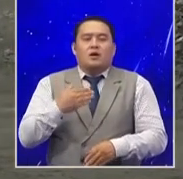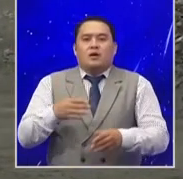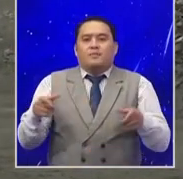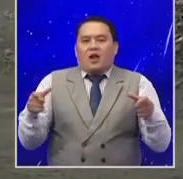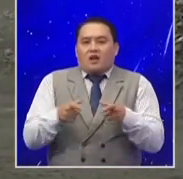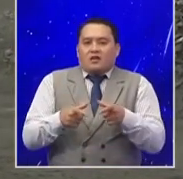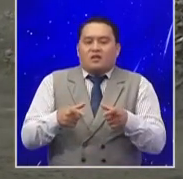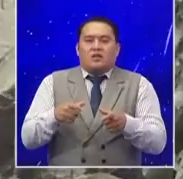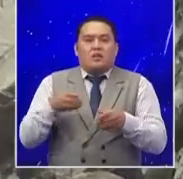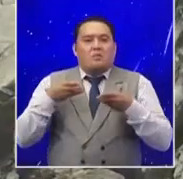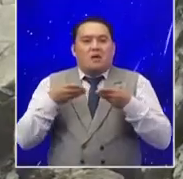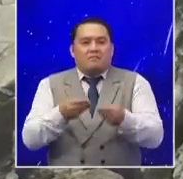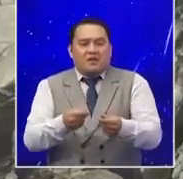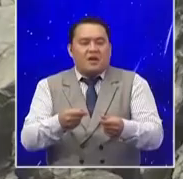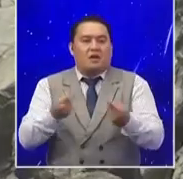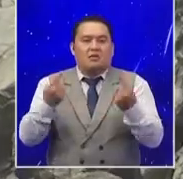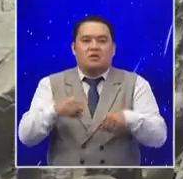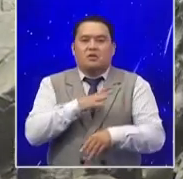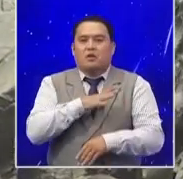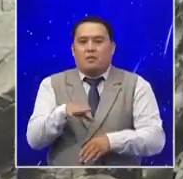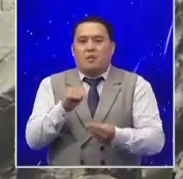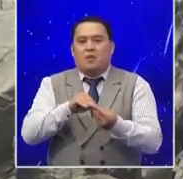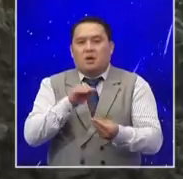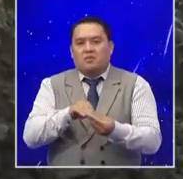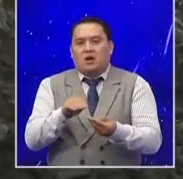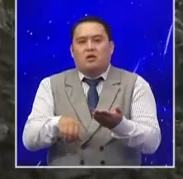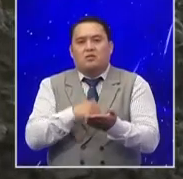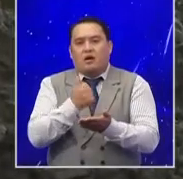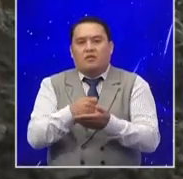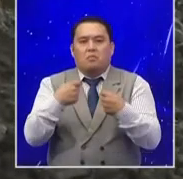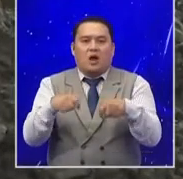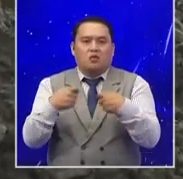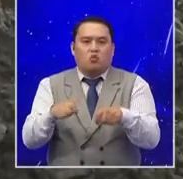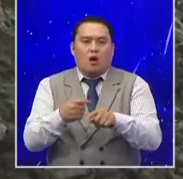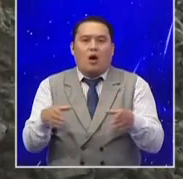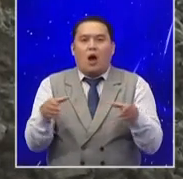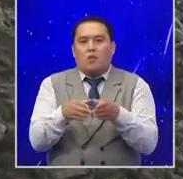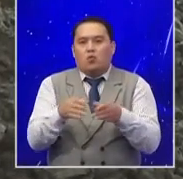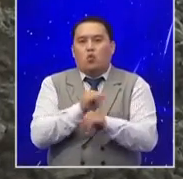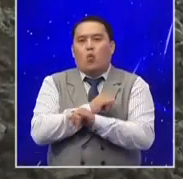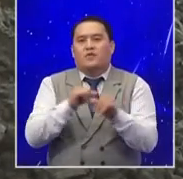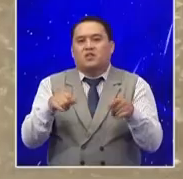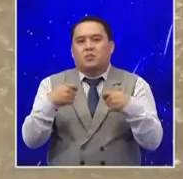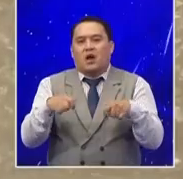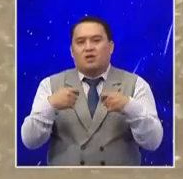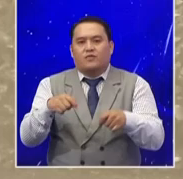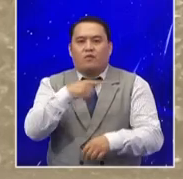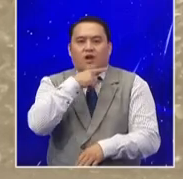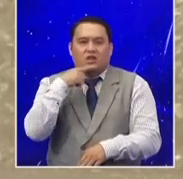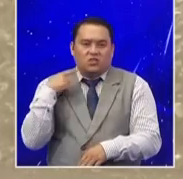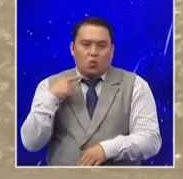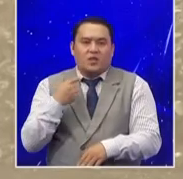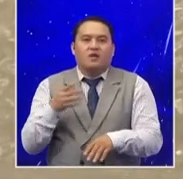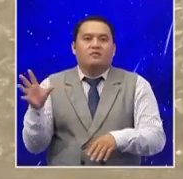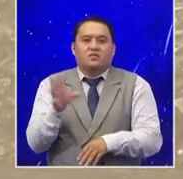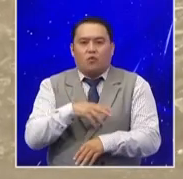пандемия практически не повлияла на поставки. Прежними остались и основные рынки сбыта. В этом году компания даже увеличили продажи твердого топлива в